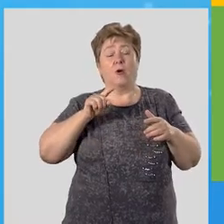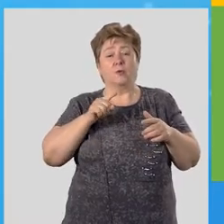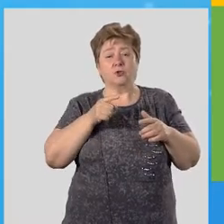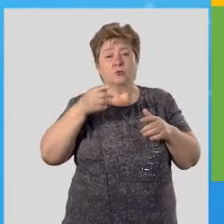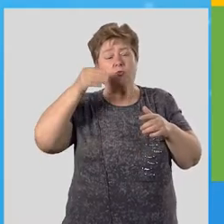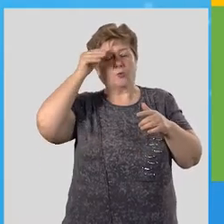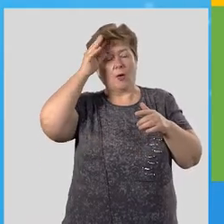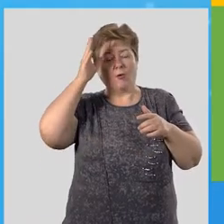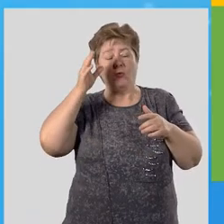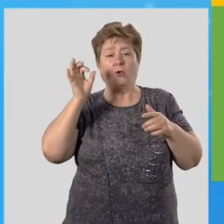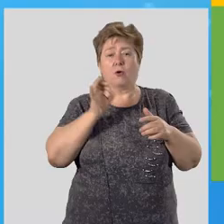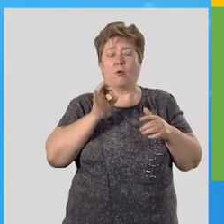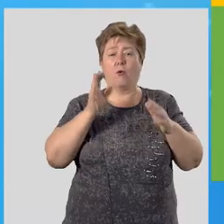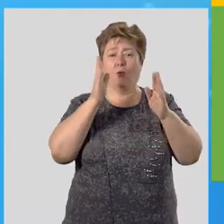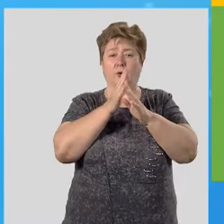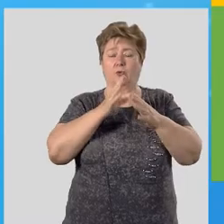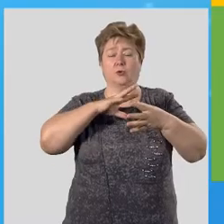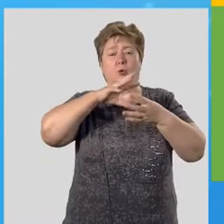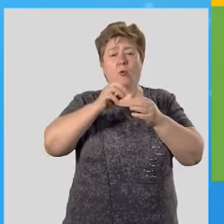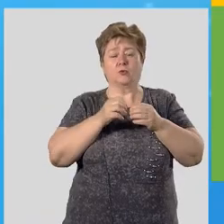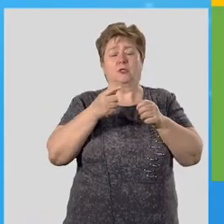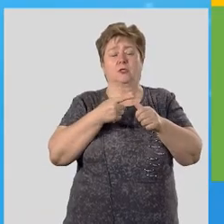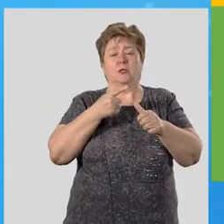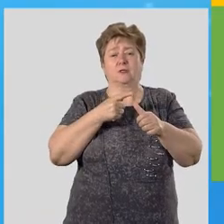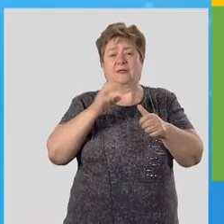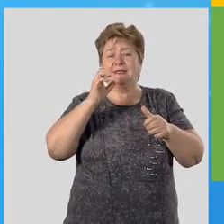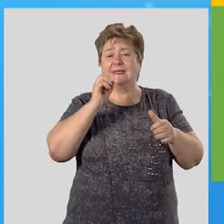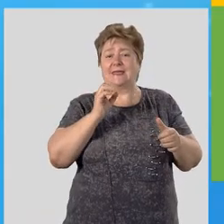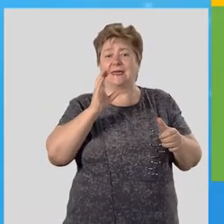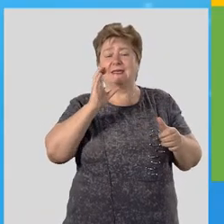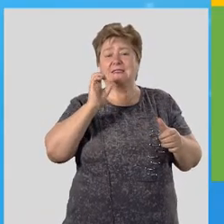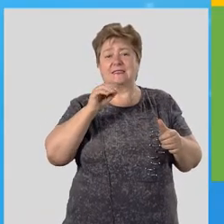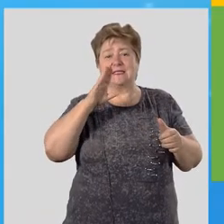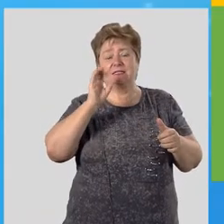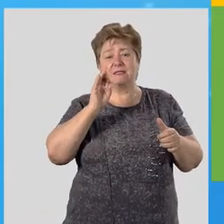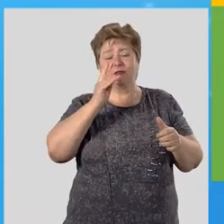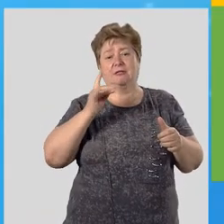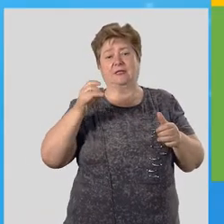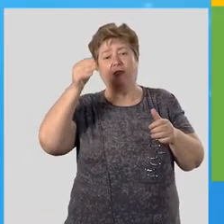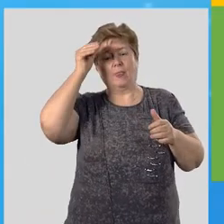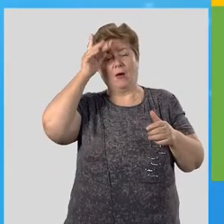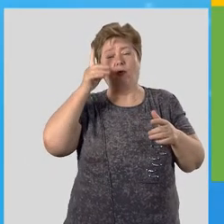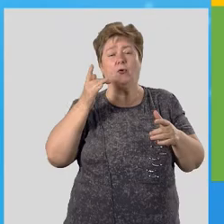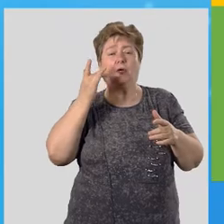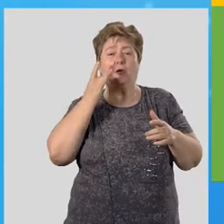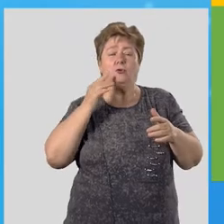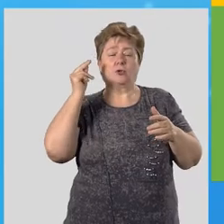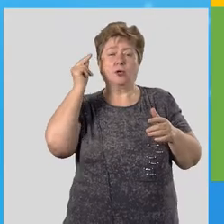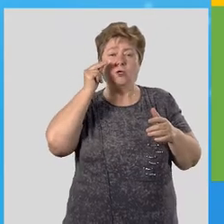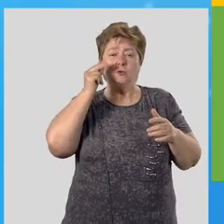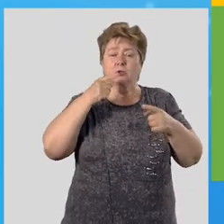о природе получили общее название естественные науки. Они